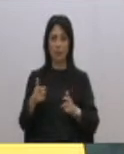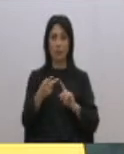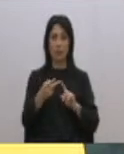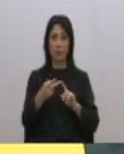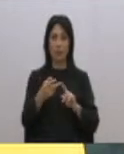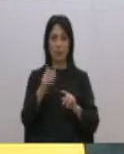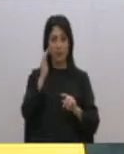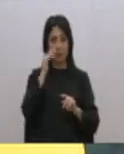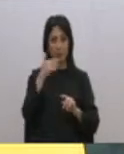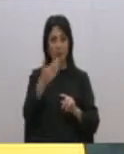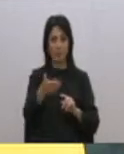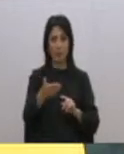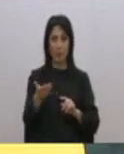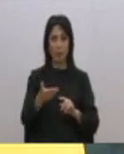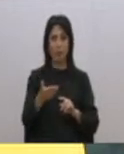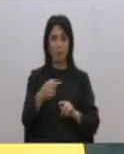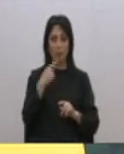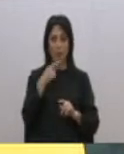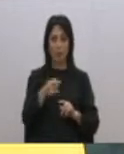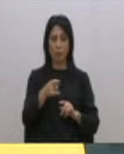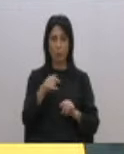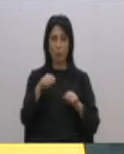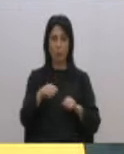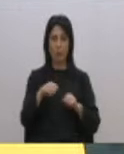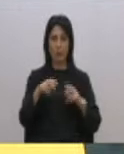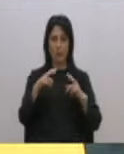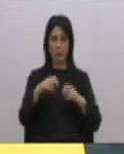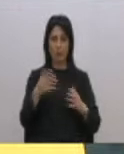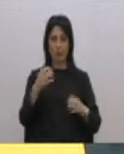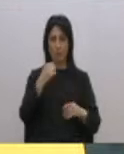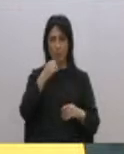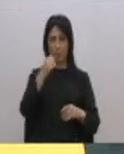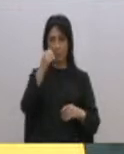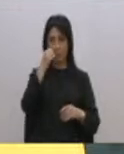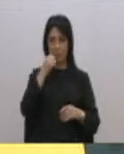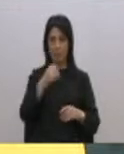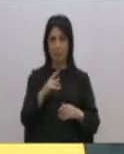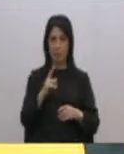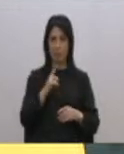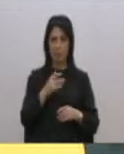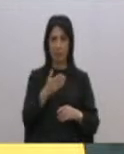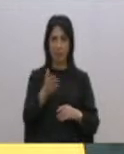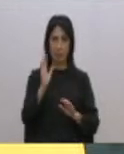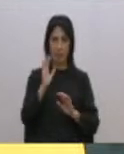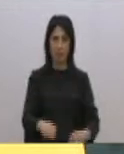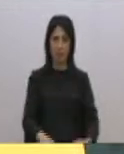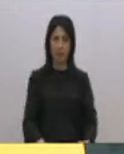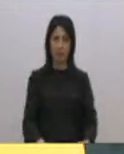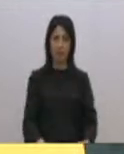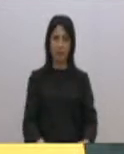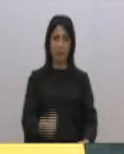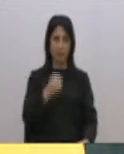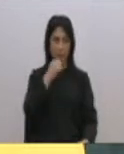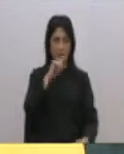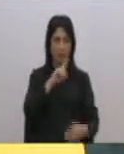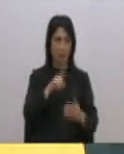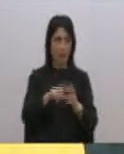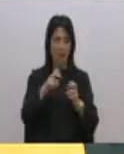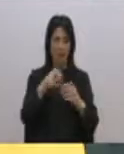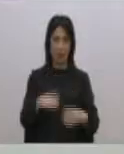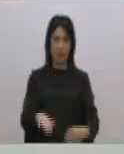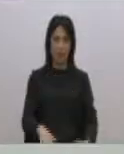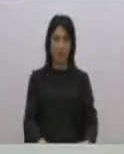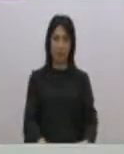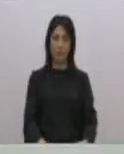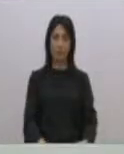ვთქვათ, მეორისთვის, რომელიც გულისხმობს მუხლობრივ განხილვას. Დიდი მადლობა და ველოდებით თქვენგან მხარდაჭერას. Მადლობ, საკითხი განხილულია.